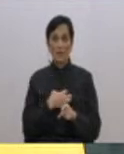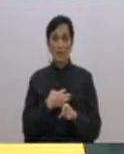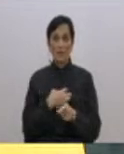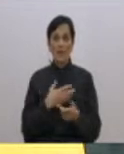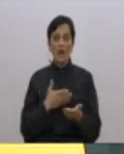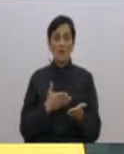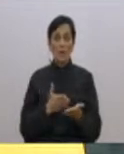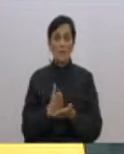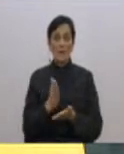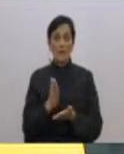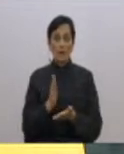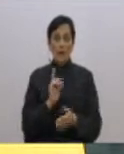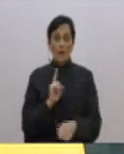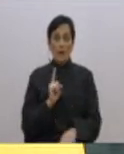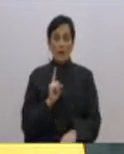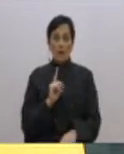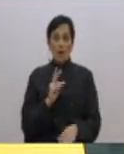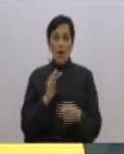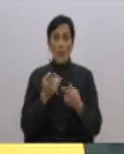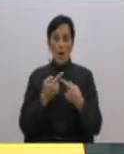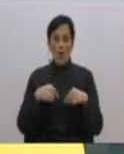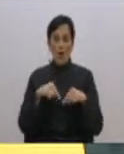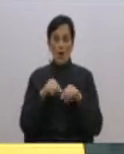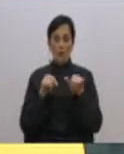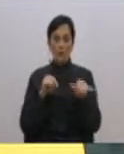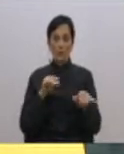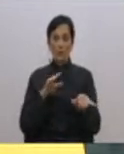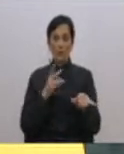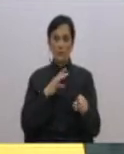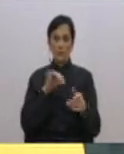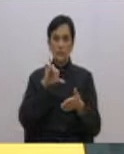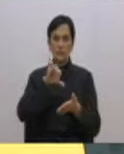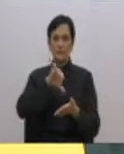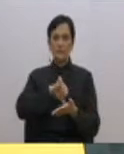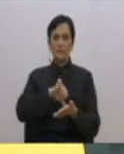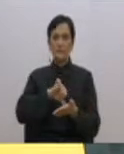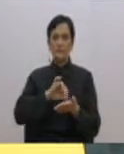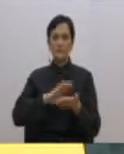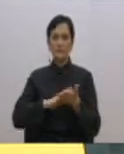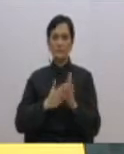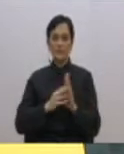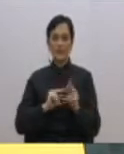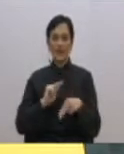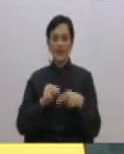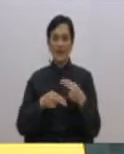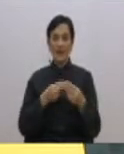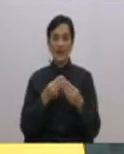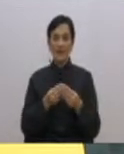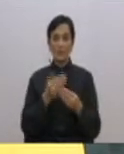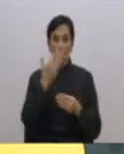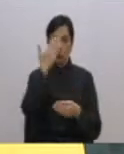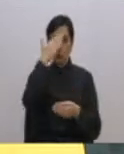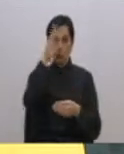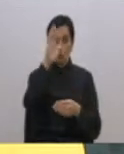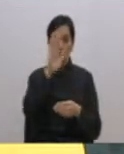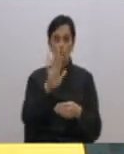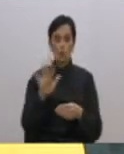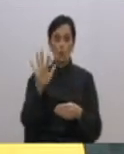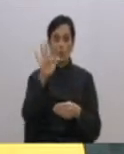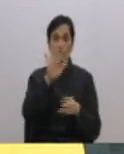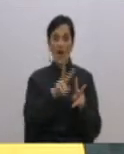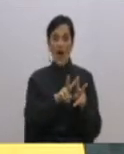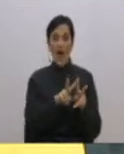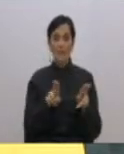პრინციპი, რომ ორგანიზაციას უნდა ქონდეს ურთიერთი ხელშეკრულებები დადებული უცხო ქვეყნების